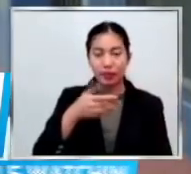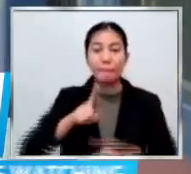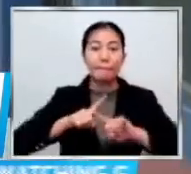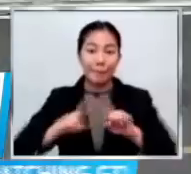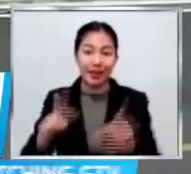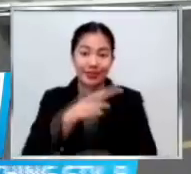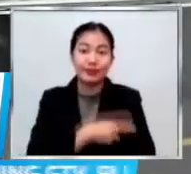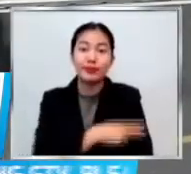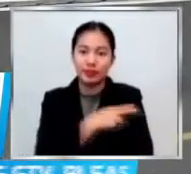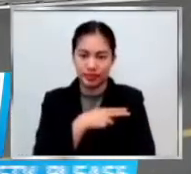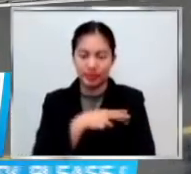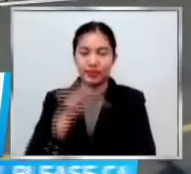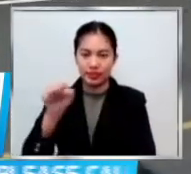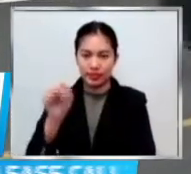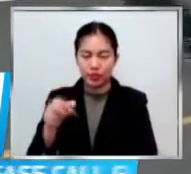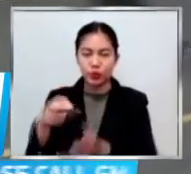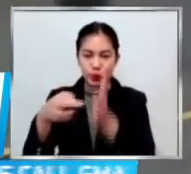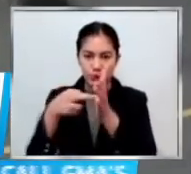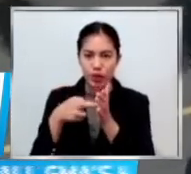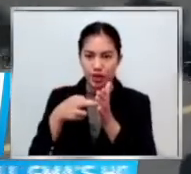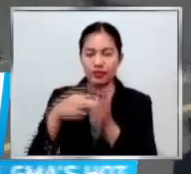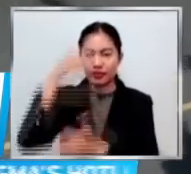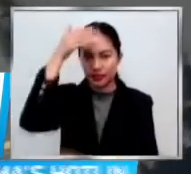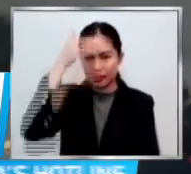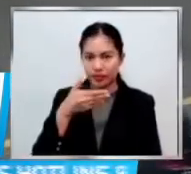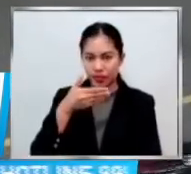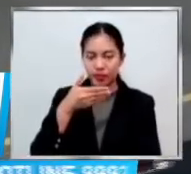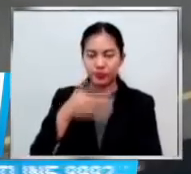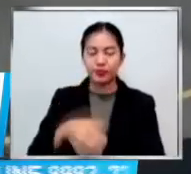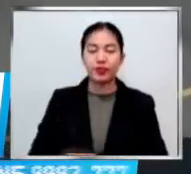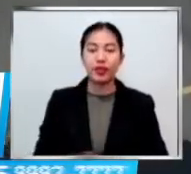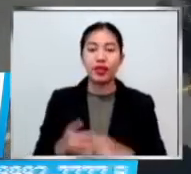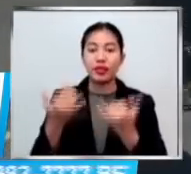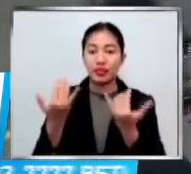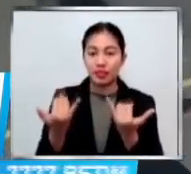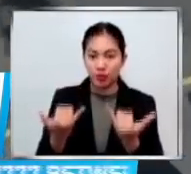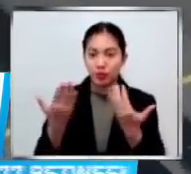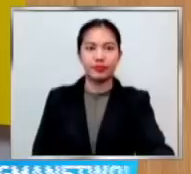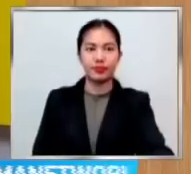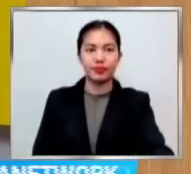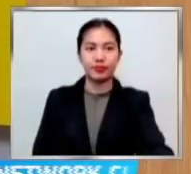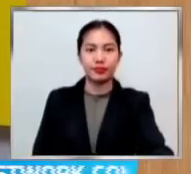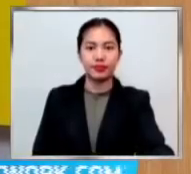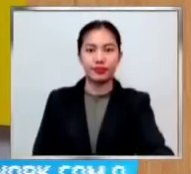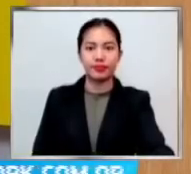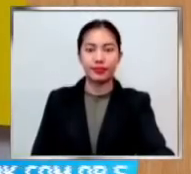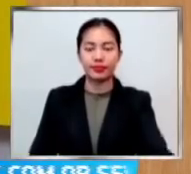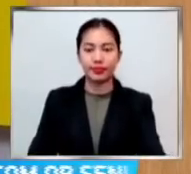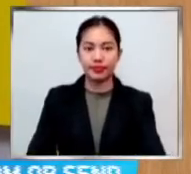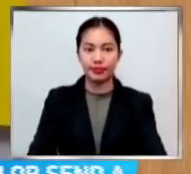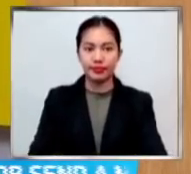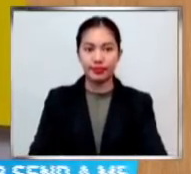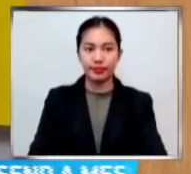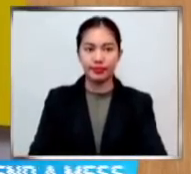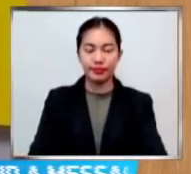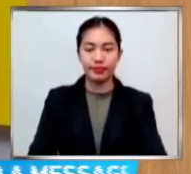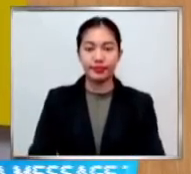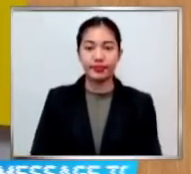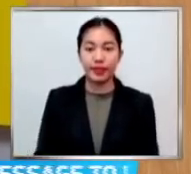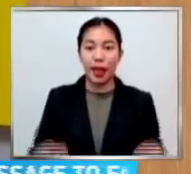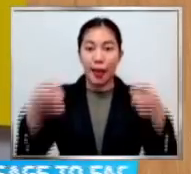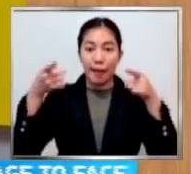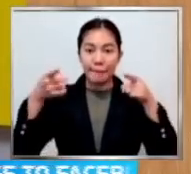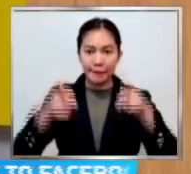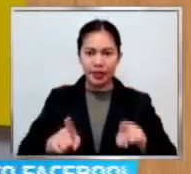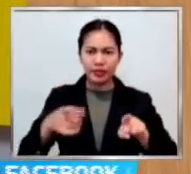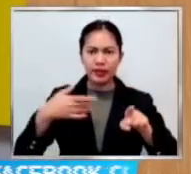vehicle. Irekomenda pa raw ito ni Abalos sa Interagency Task Force o IATF. Nauwi naman po sa habulan ang